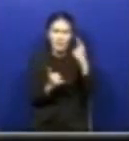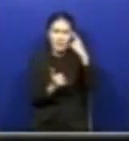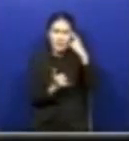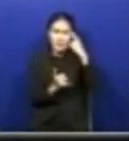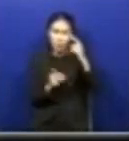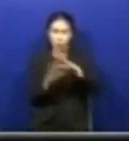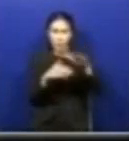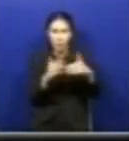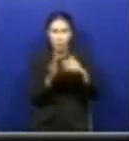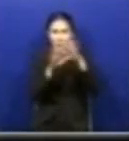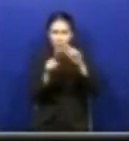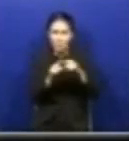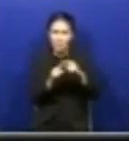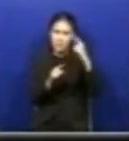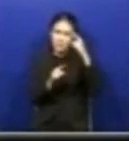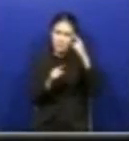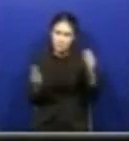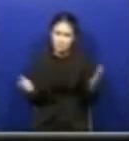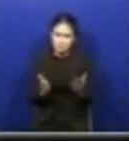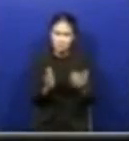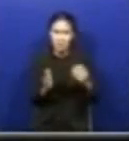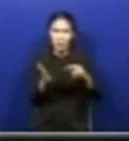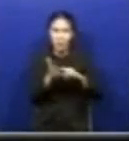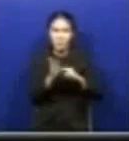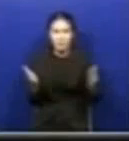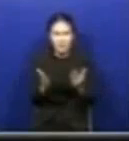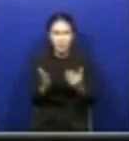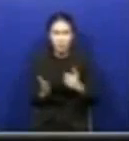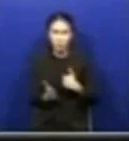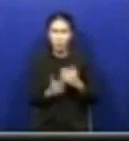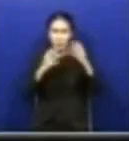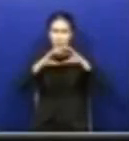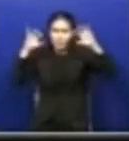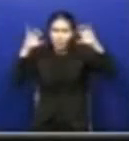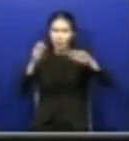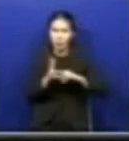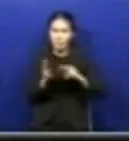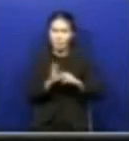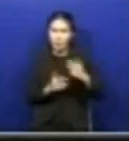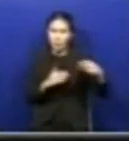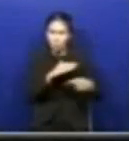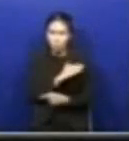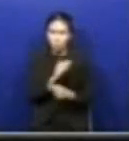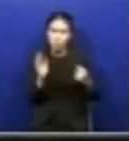ายางที่ไปสแตมป์แล้วก็ผลิตเช็คเปล่าออกมา